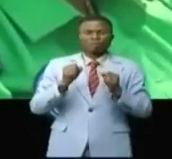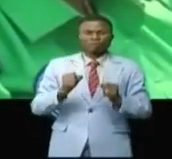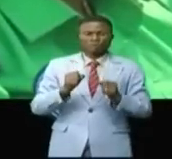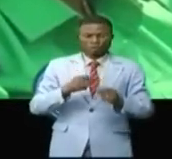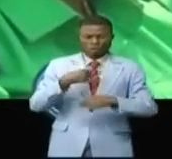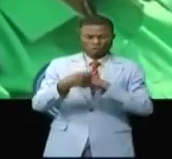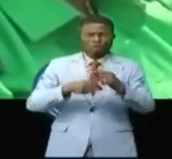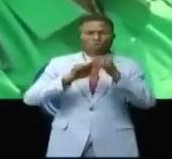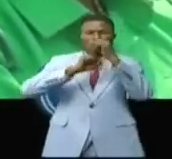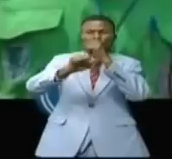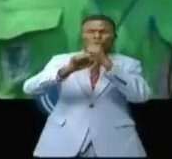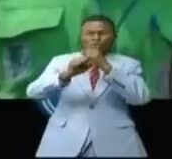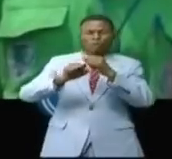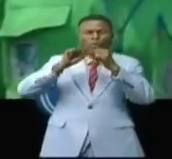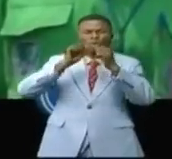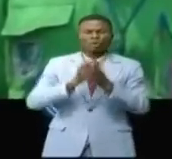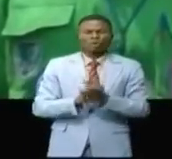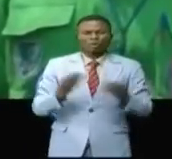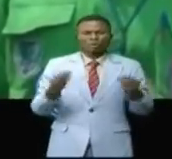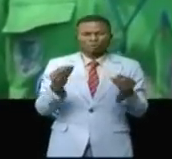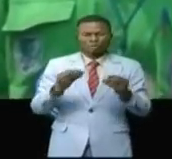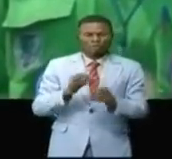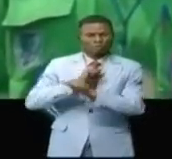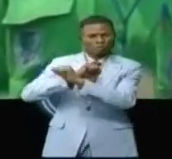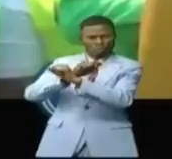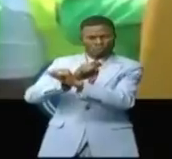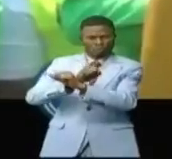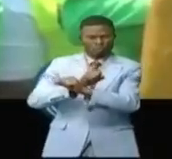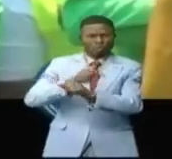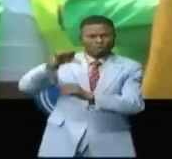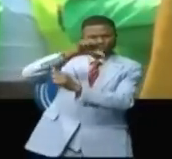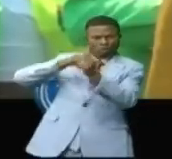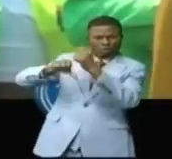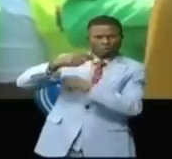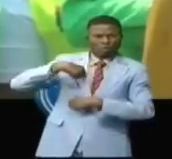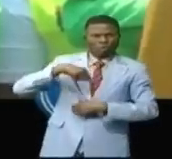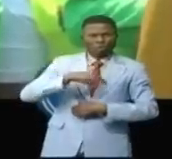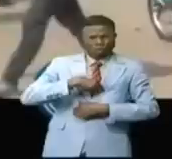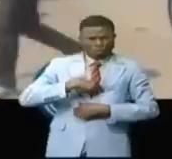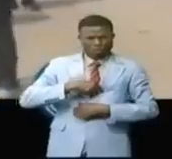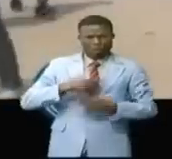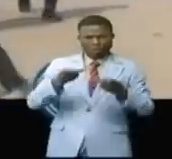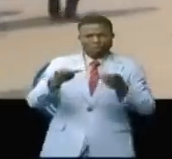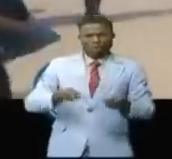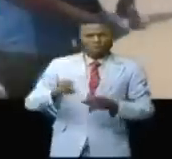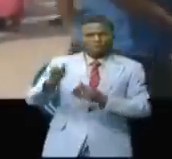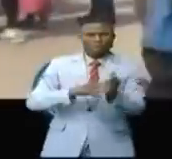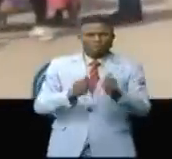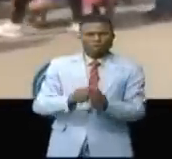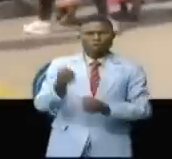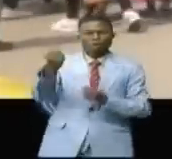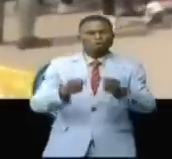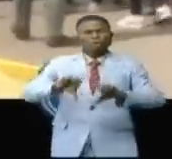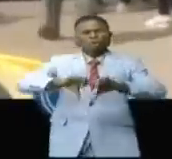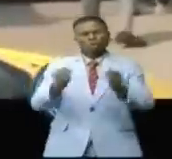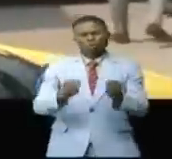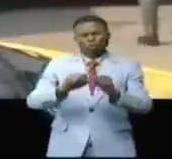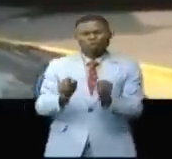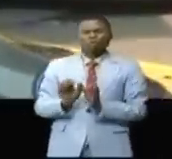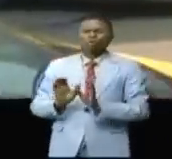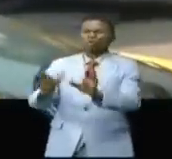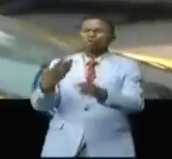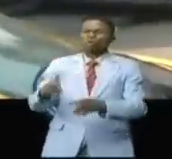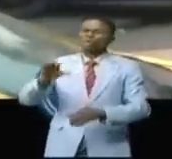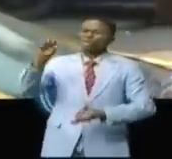la campagne de sensibilisation pour la protection de notre environnement gaz pirates et paf de véhicules et toutes autres substances